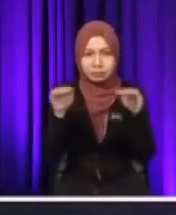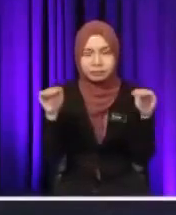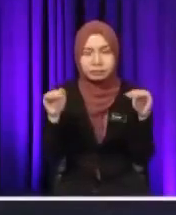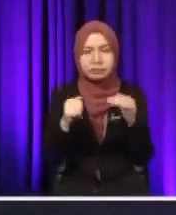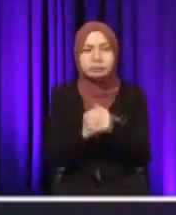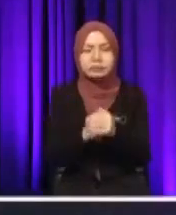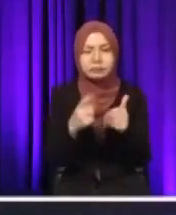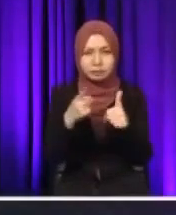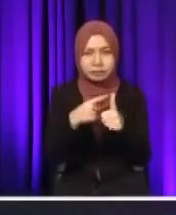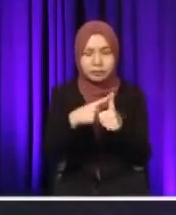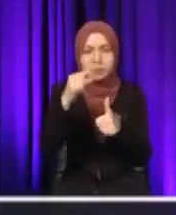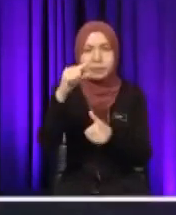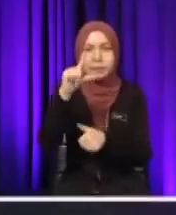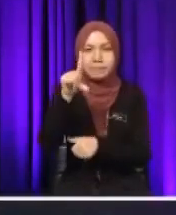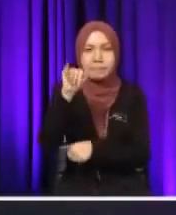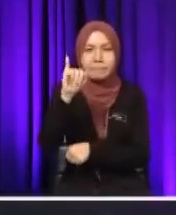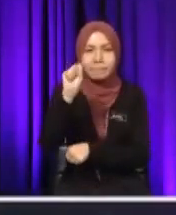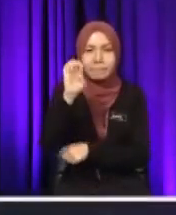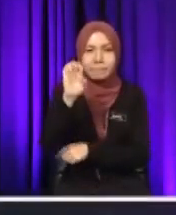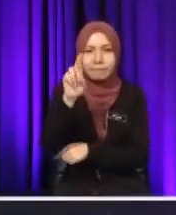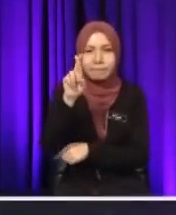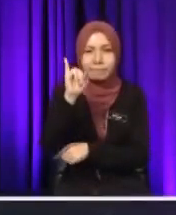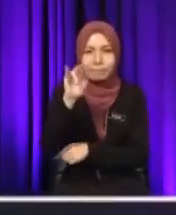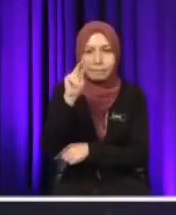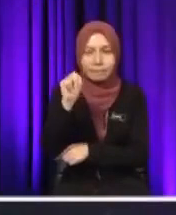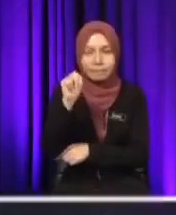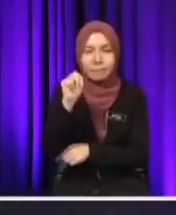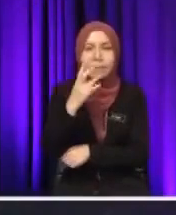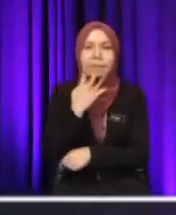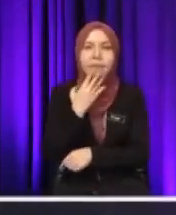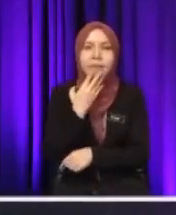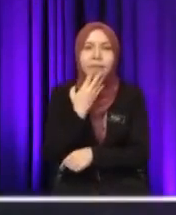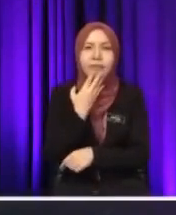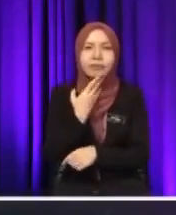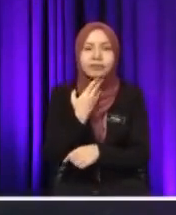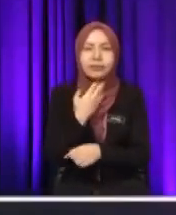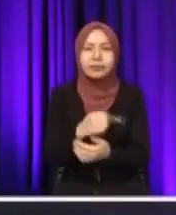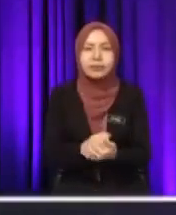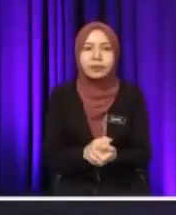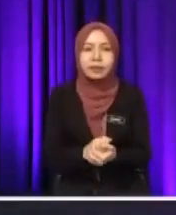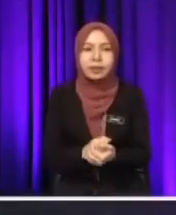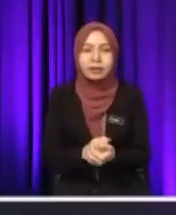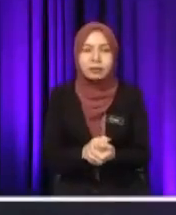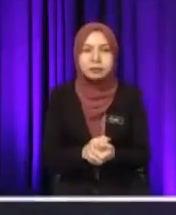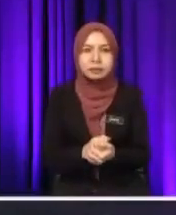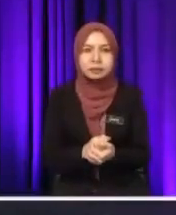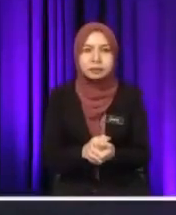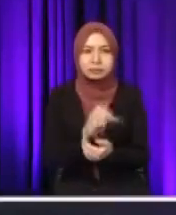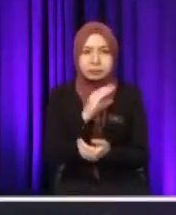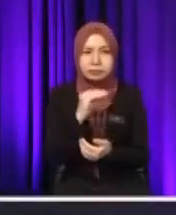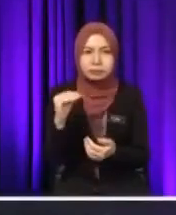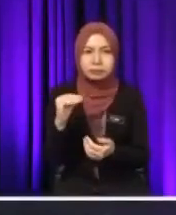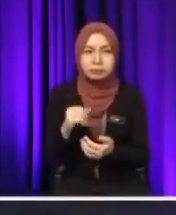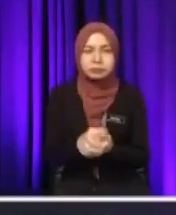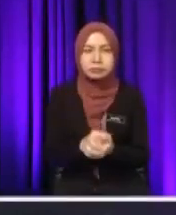glycerin yang warna cerah tu. Yeah. Kita masukkan satu lapisan sehingga dia menjadi sejuk. Maksudnya kita dah masukkan bunga sekali dengan